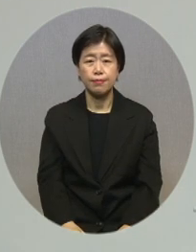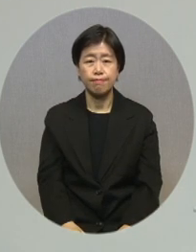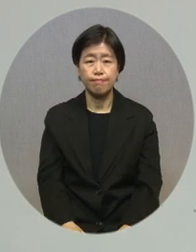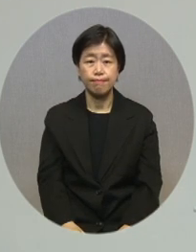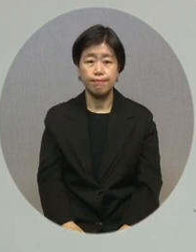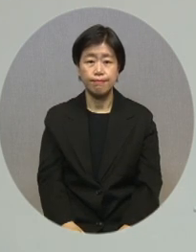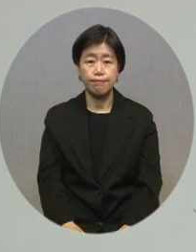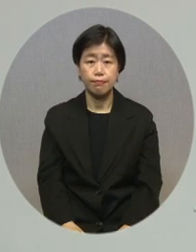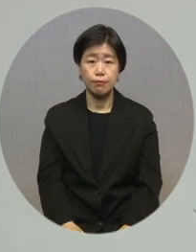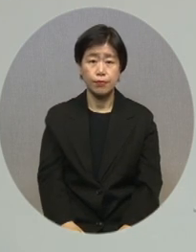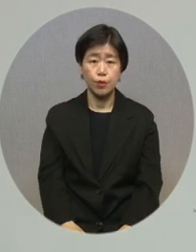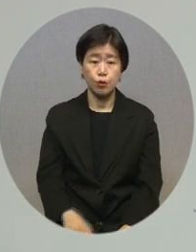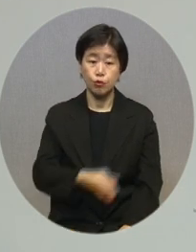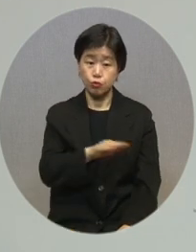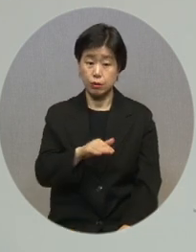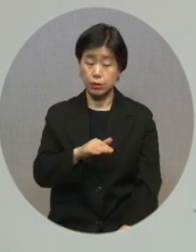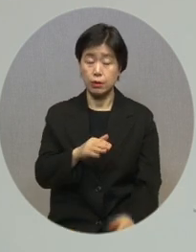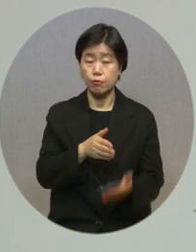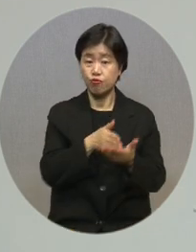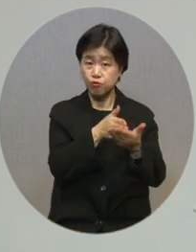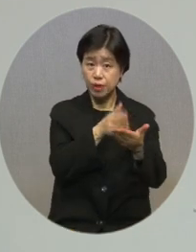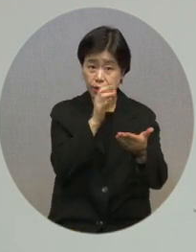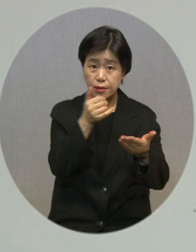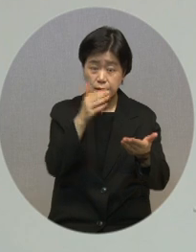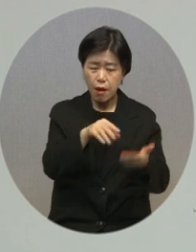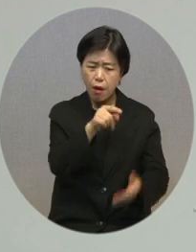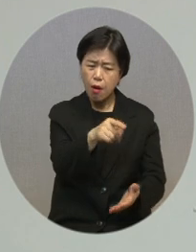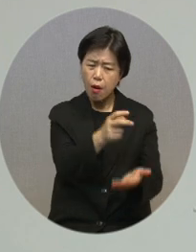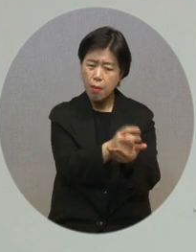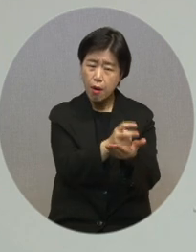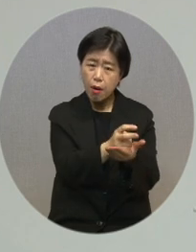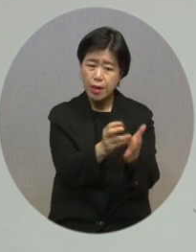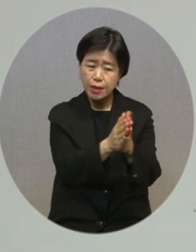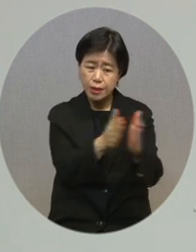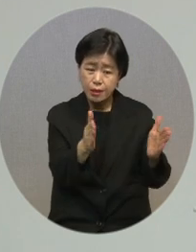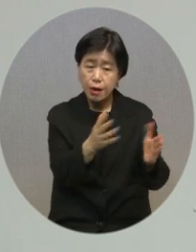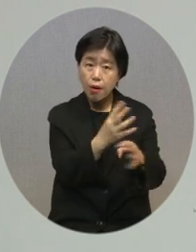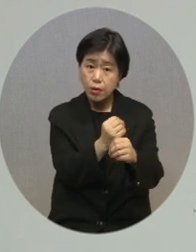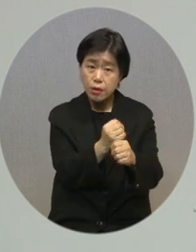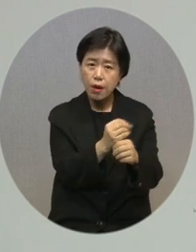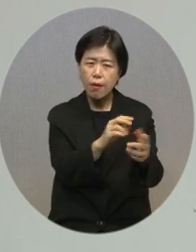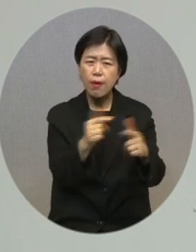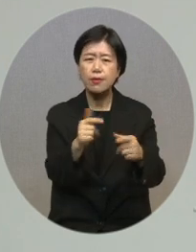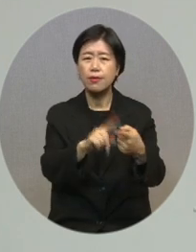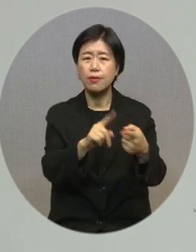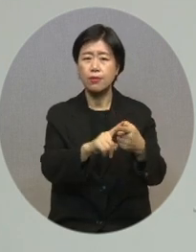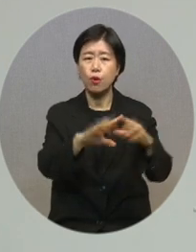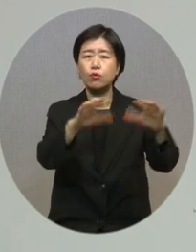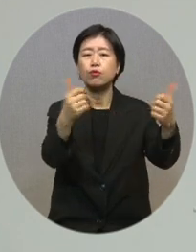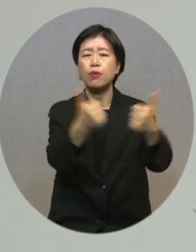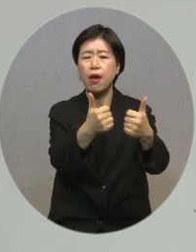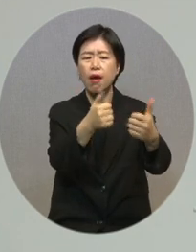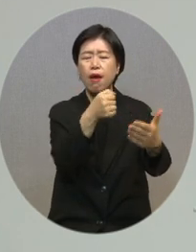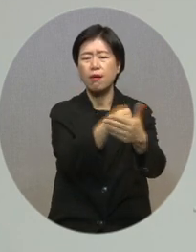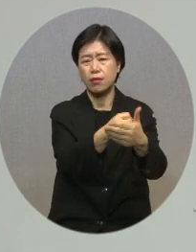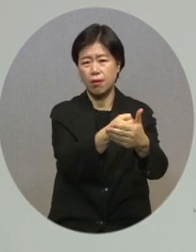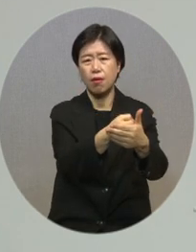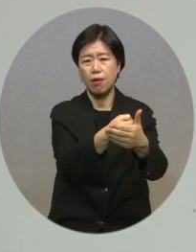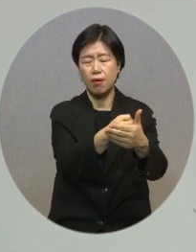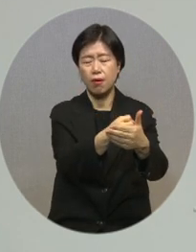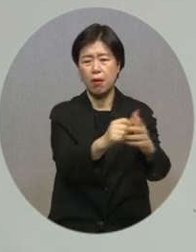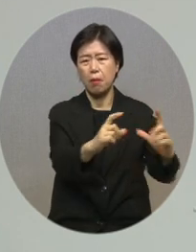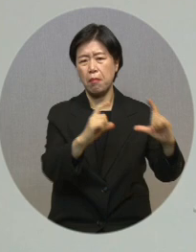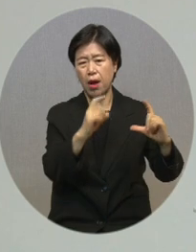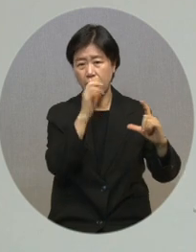어쨌든 중대재해처벌법은 그 국회에서 결정하는 거기 때문에 국회에서는 중대재해처벌법을 그 그대로 그 50인